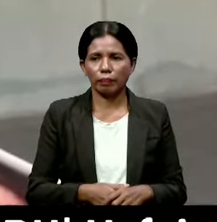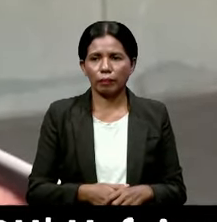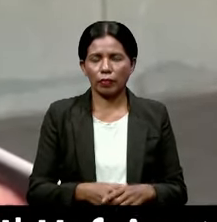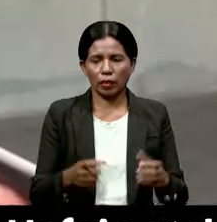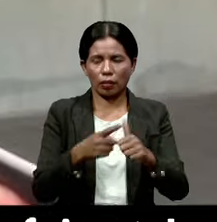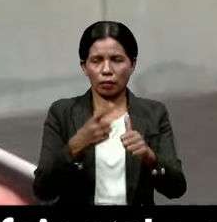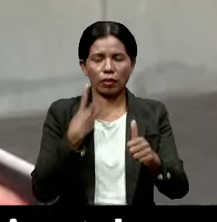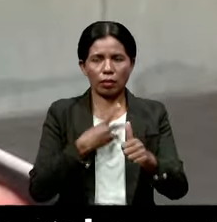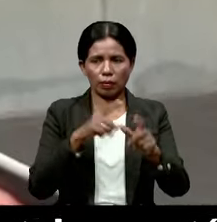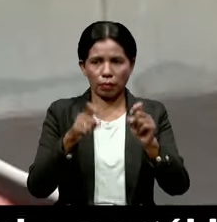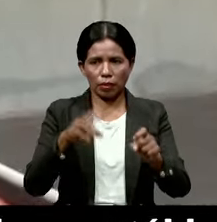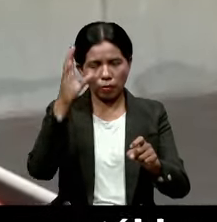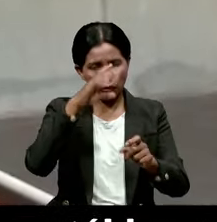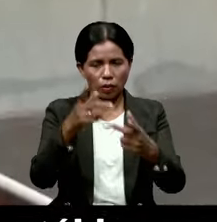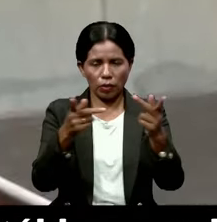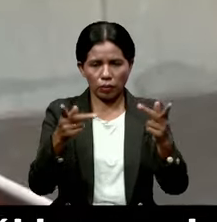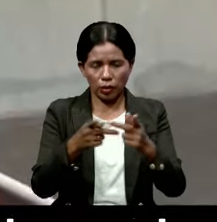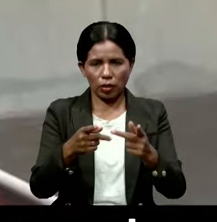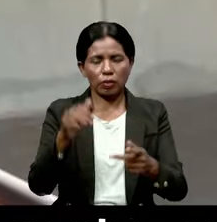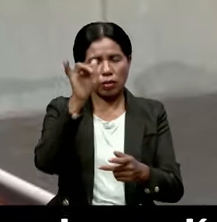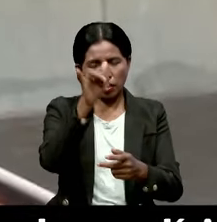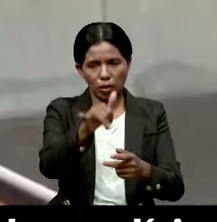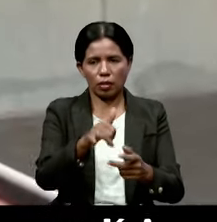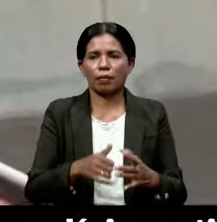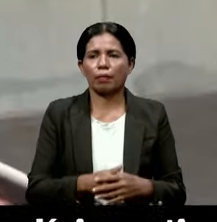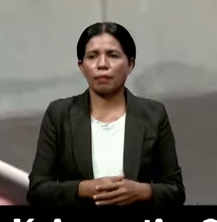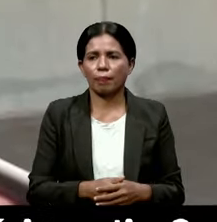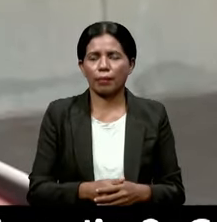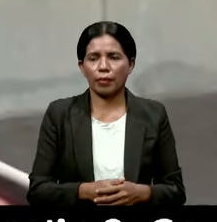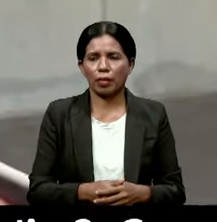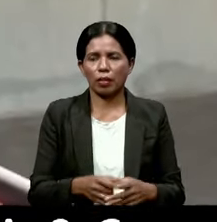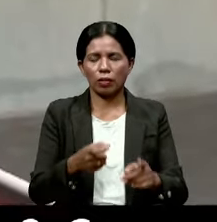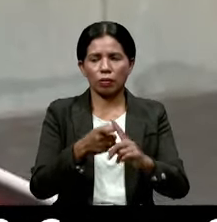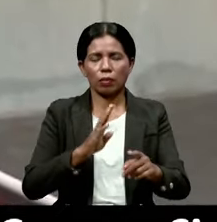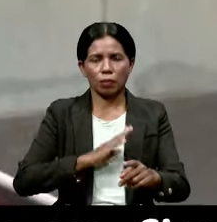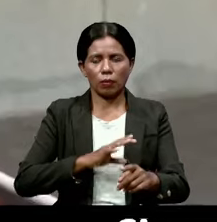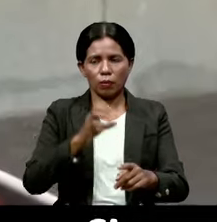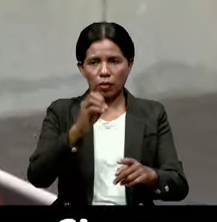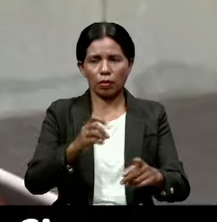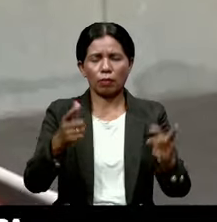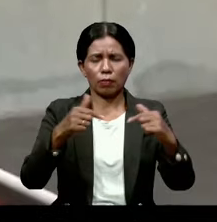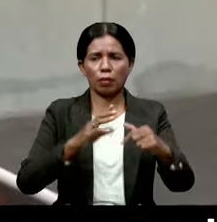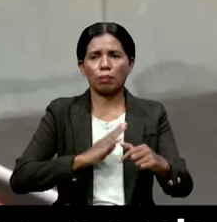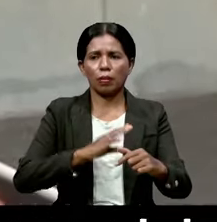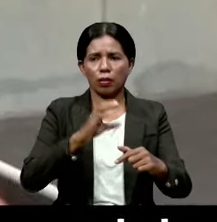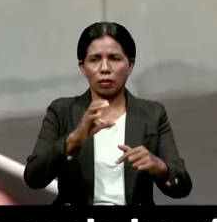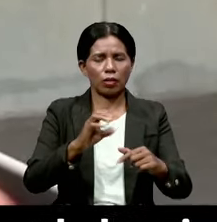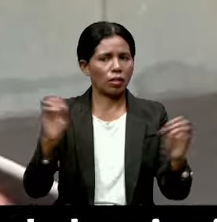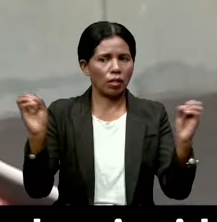primeru ita persisa buka fatih tambah usi bonaru mai pokoni